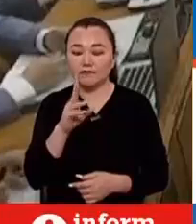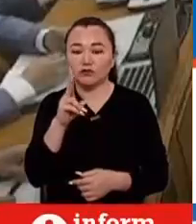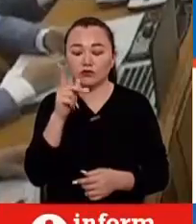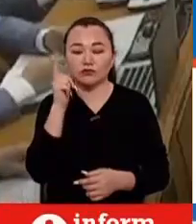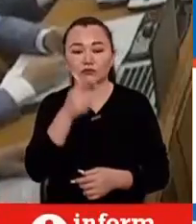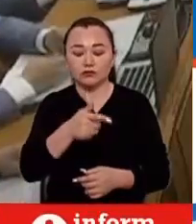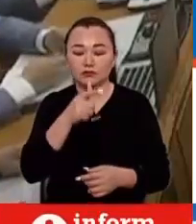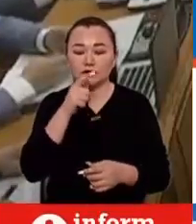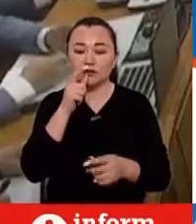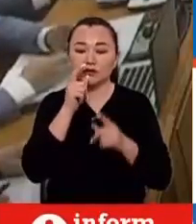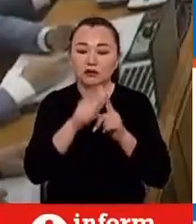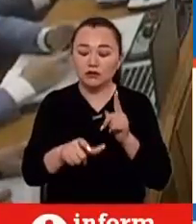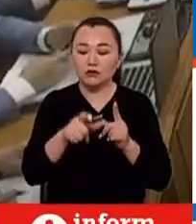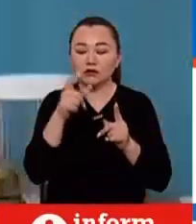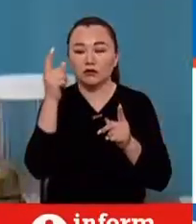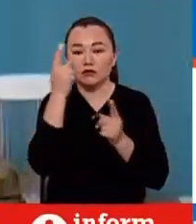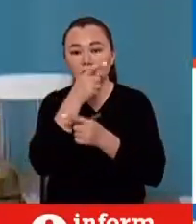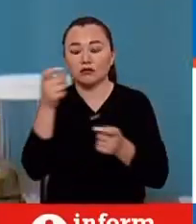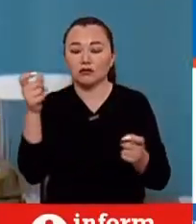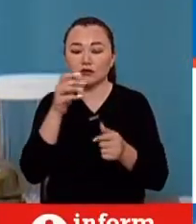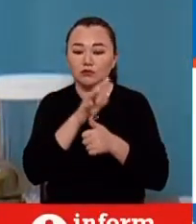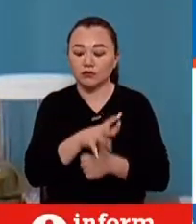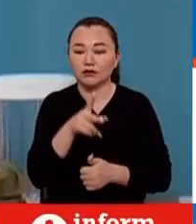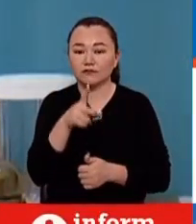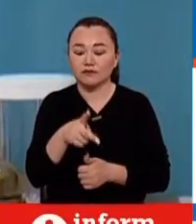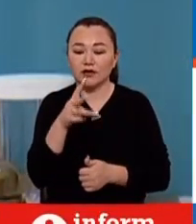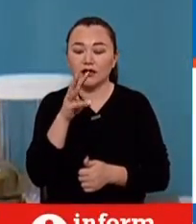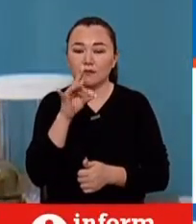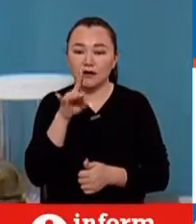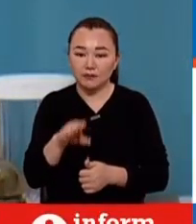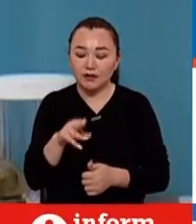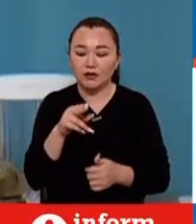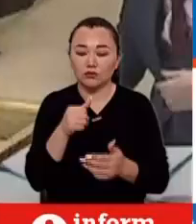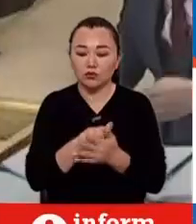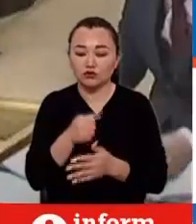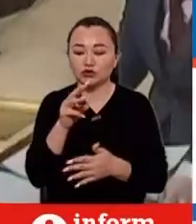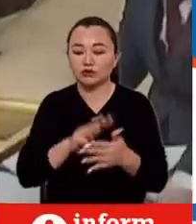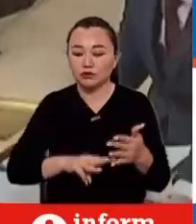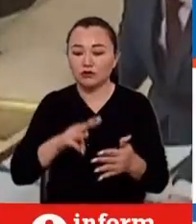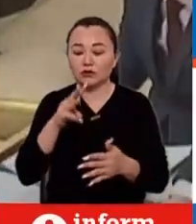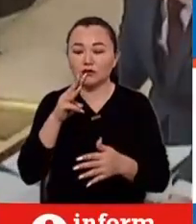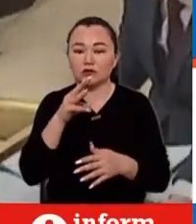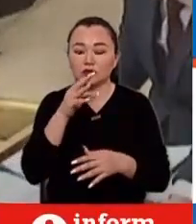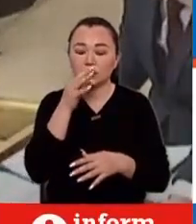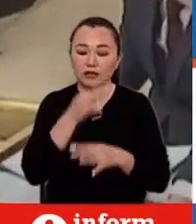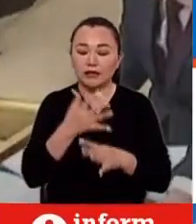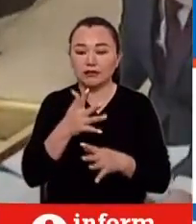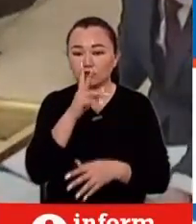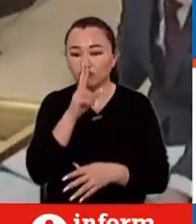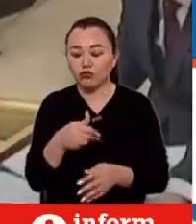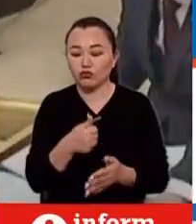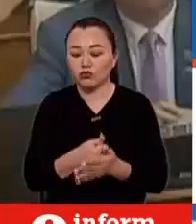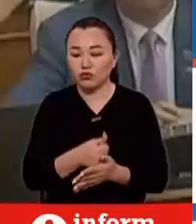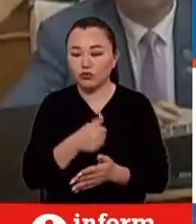тигізіп, арнамысын жария түрде қорлаған адам 2000 айлық есептік көрсеткішке дейін мөлшерде айыппұл арқылы не 2 жылға дейінгі